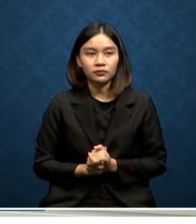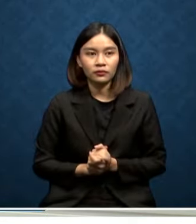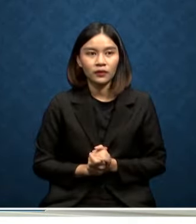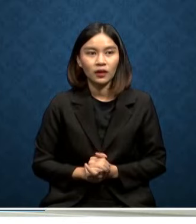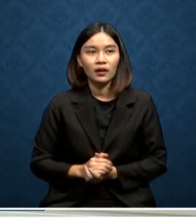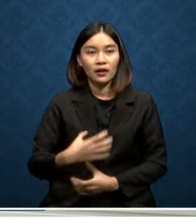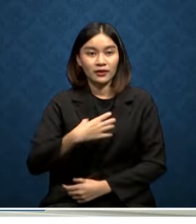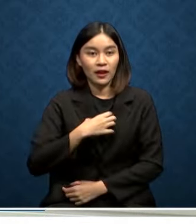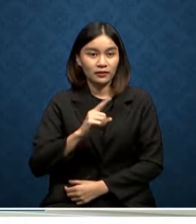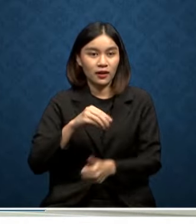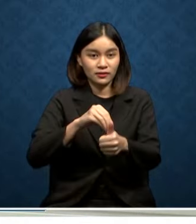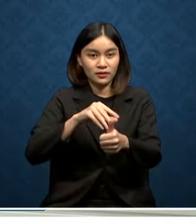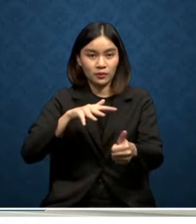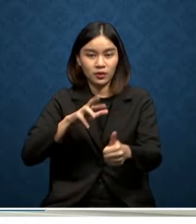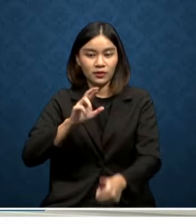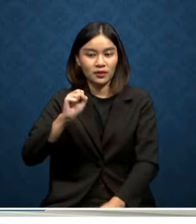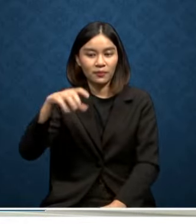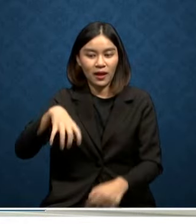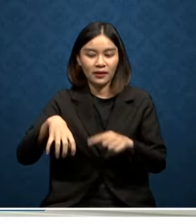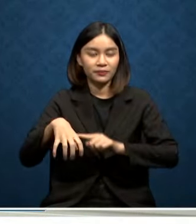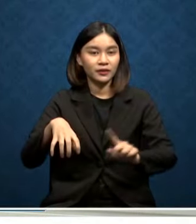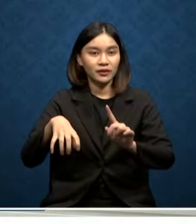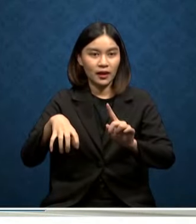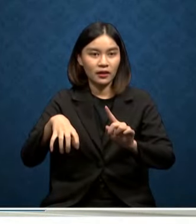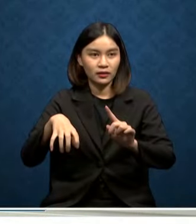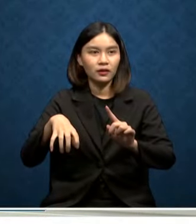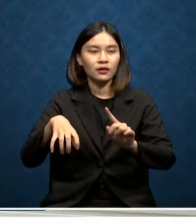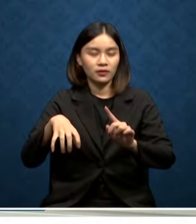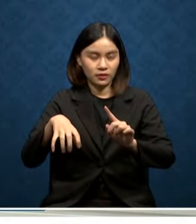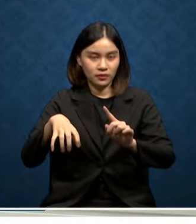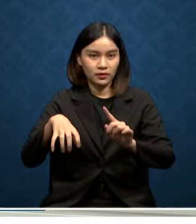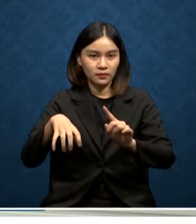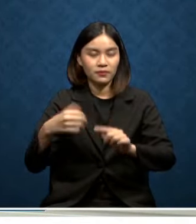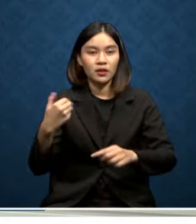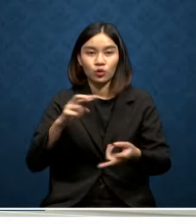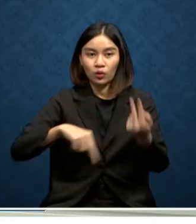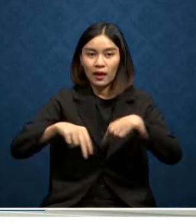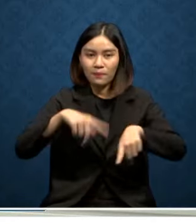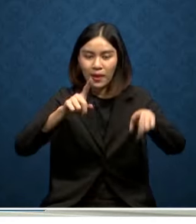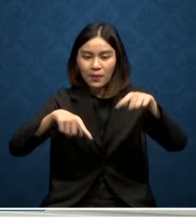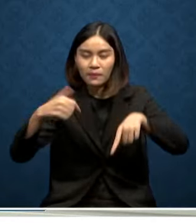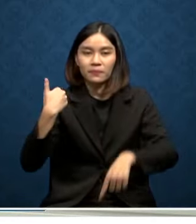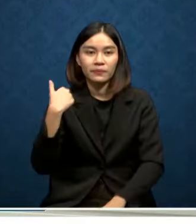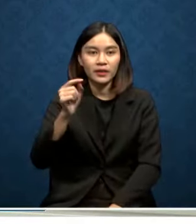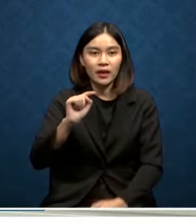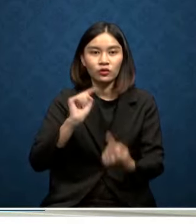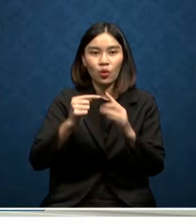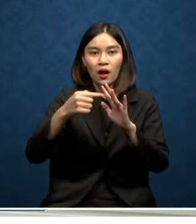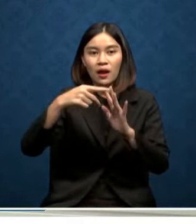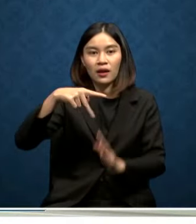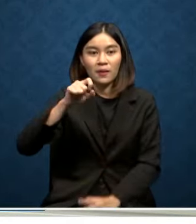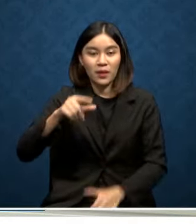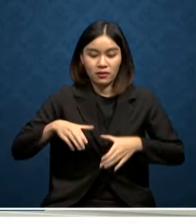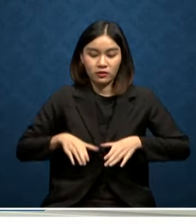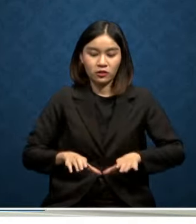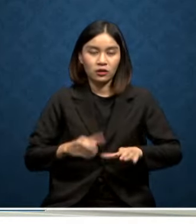ผมอยากเห็นผู้นำในรัฐสภารักษาองค์ประกอบความหลากหลายไม่ว่าจะเป็นเพศกำเนิด